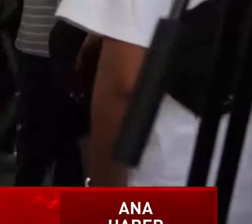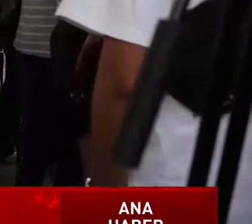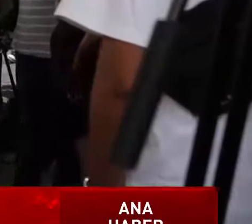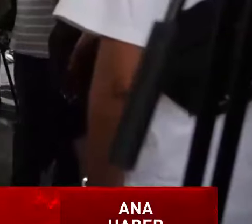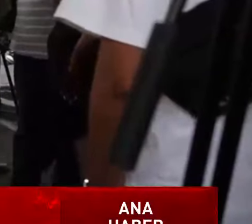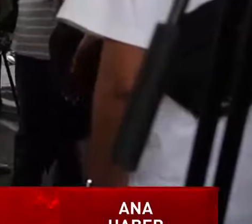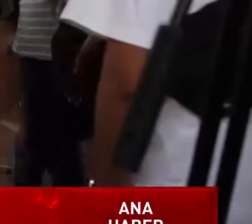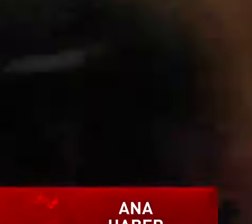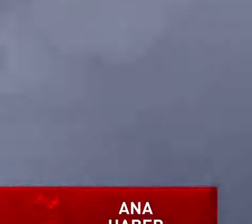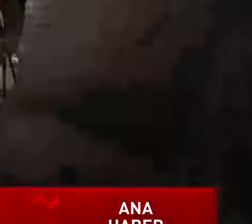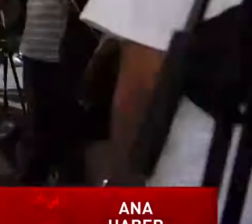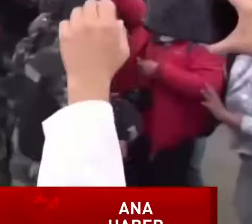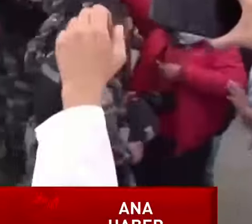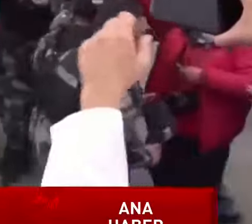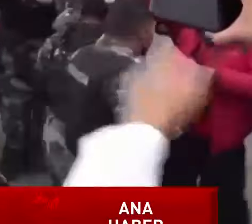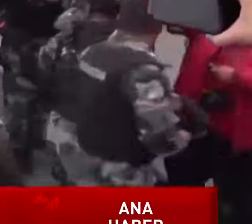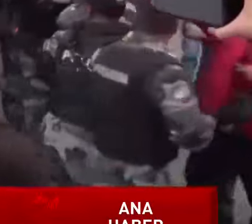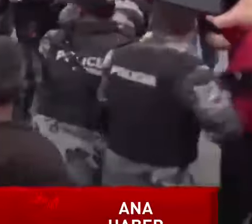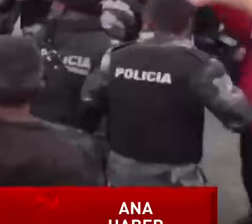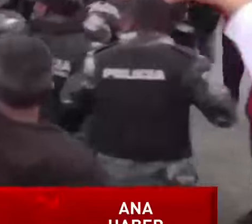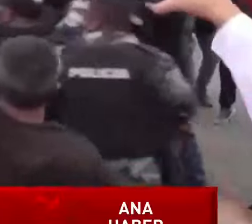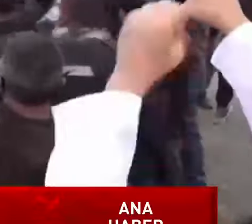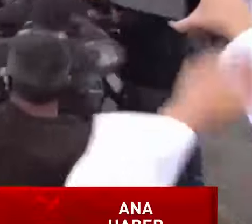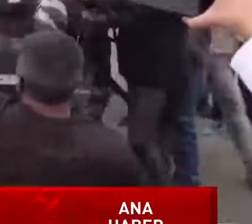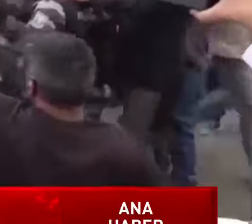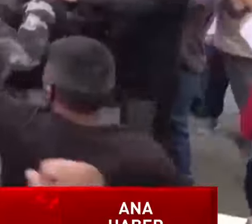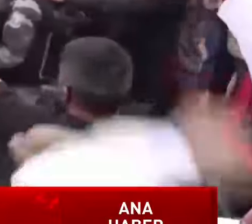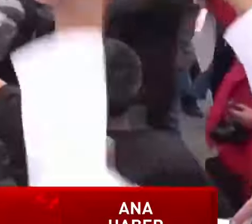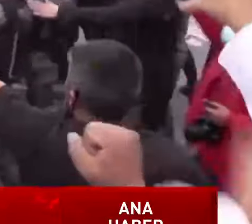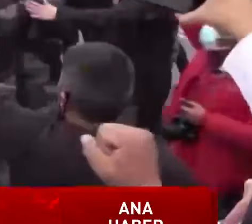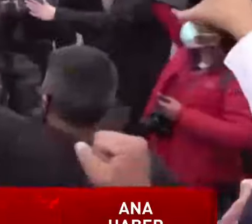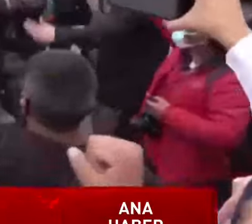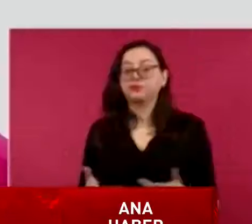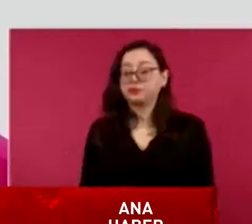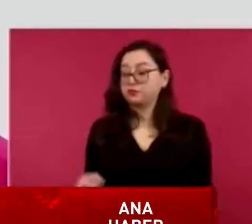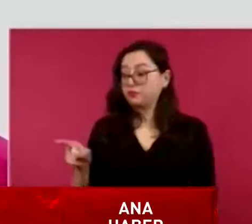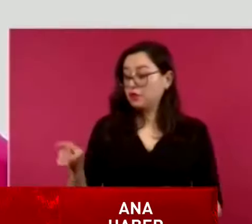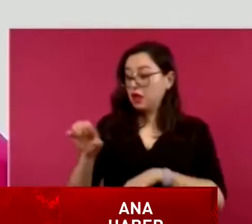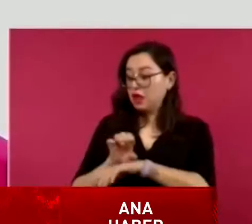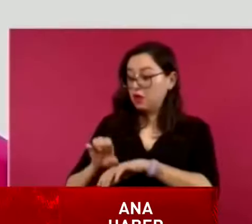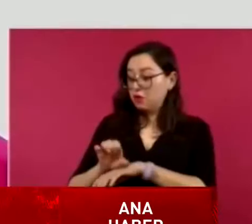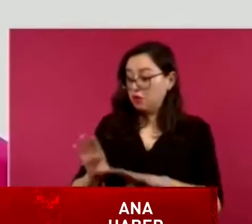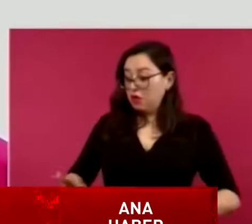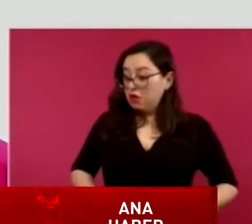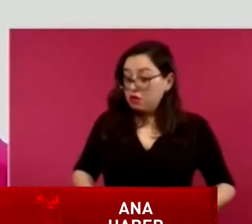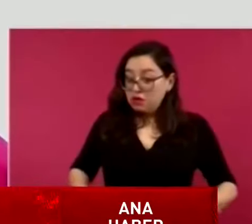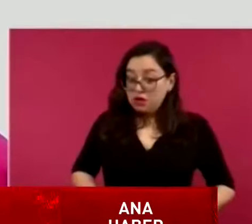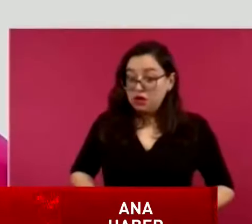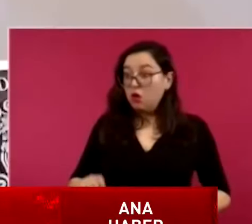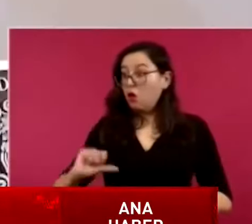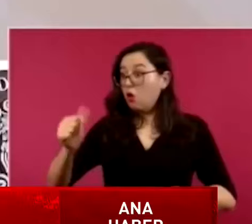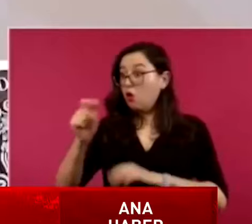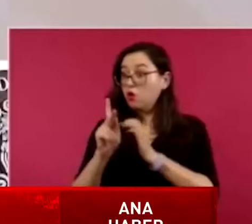durdurulmasını istediklerini duyurdu. Ekvador'a emsal teşkil edecek bir ceza verilmesi gerektiğini söyledi. Ekvador'un